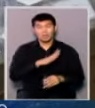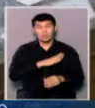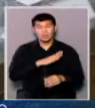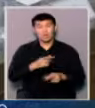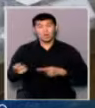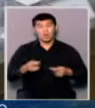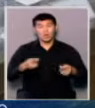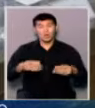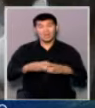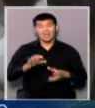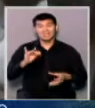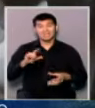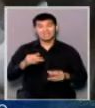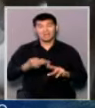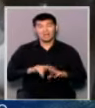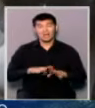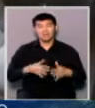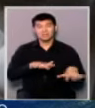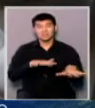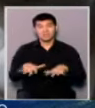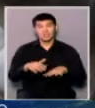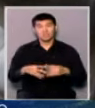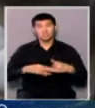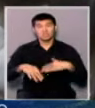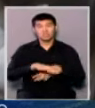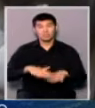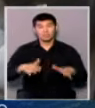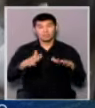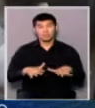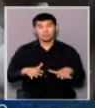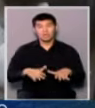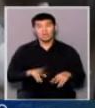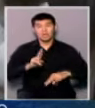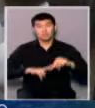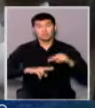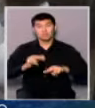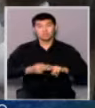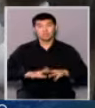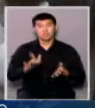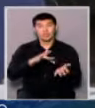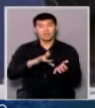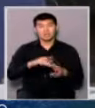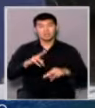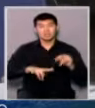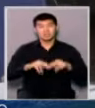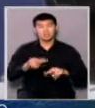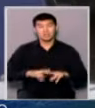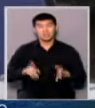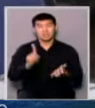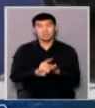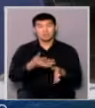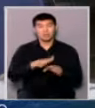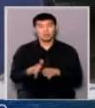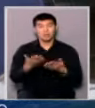отношении руководства Исатайского районного отдела земельных отношений, архитектуры и градостроительства. Должностное